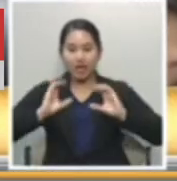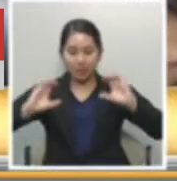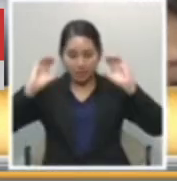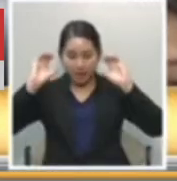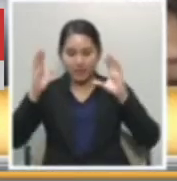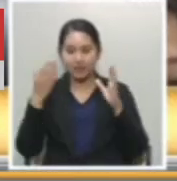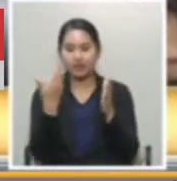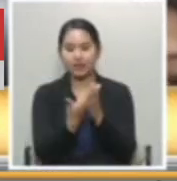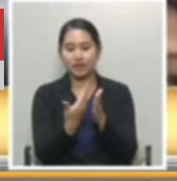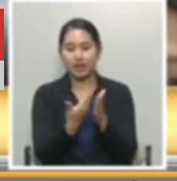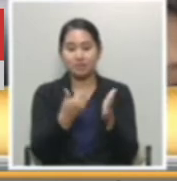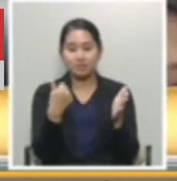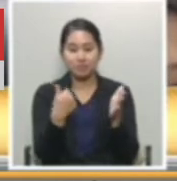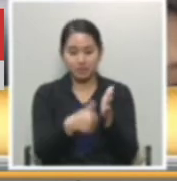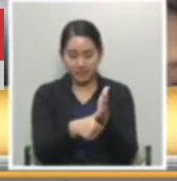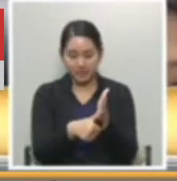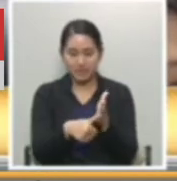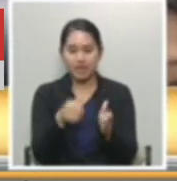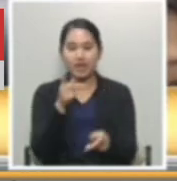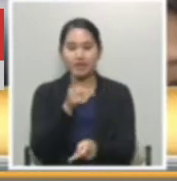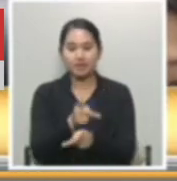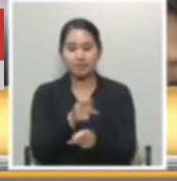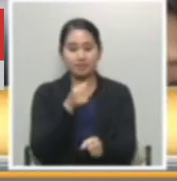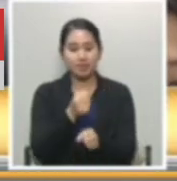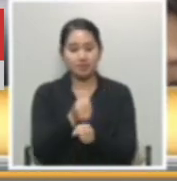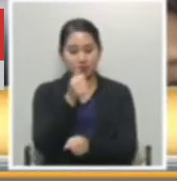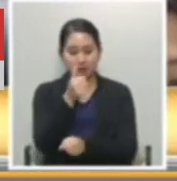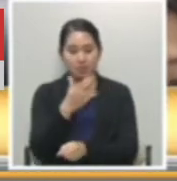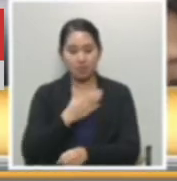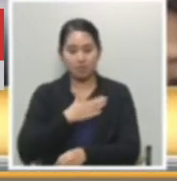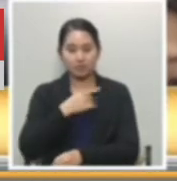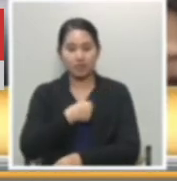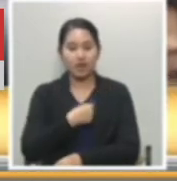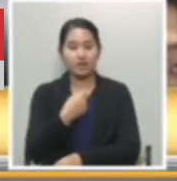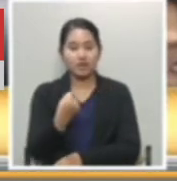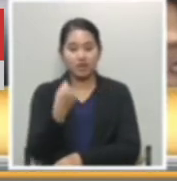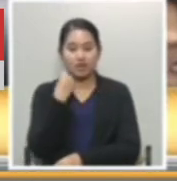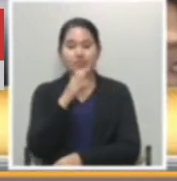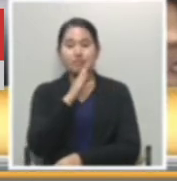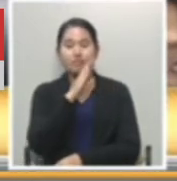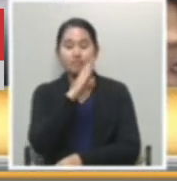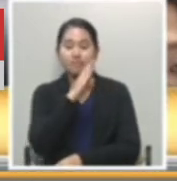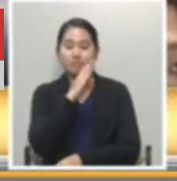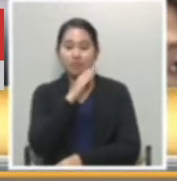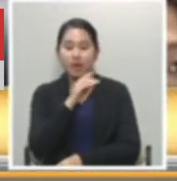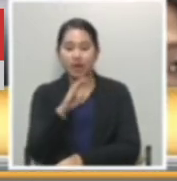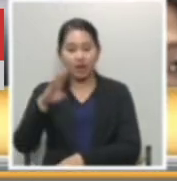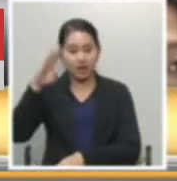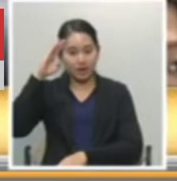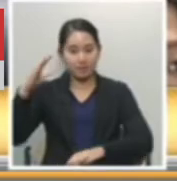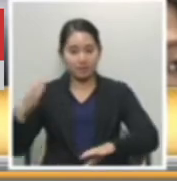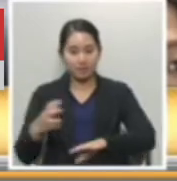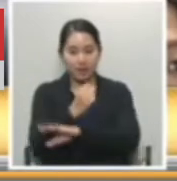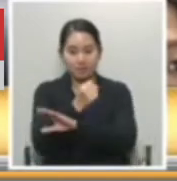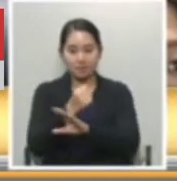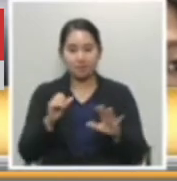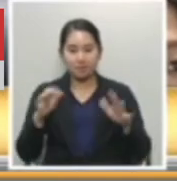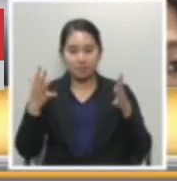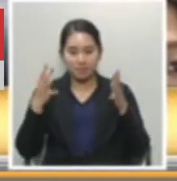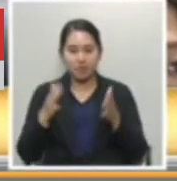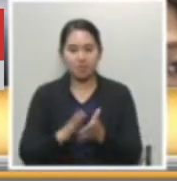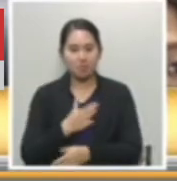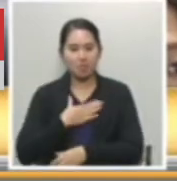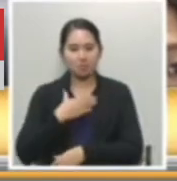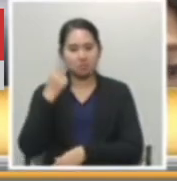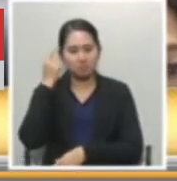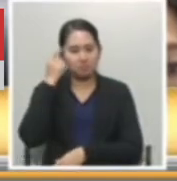ภาษีได้เกินประมาณการผมมั่นใจนะครับถ้าเราไม่มีการยึดอำนาจกันเสียก่อนเนี่ยโอก